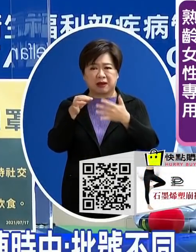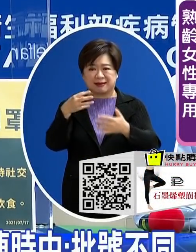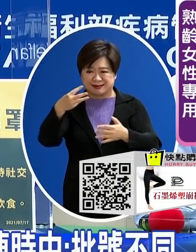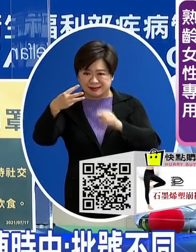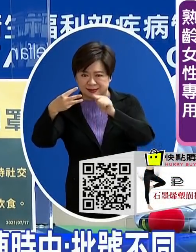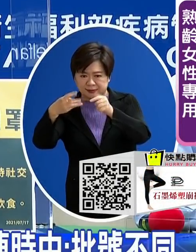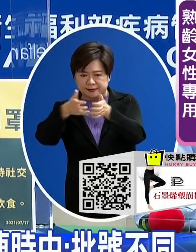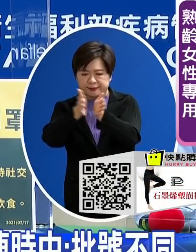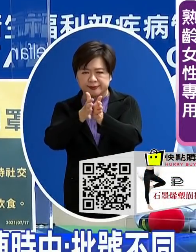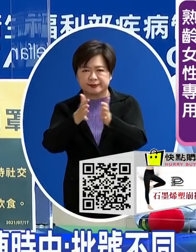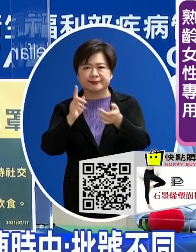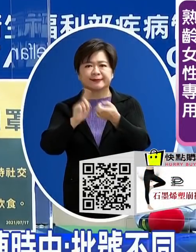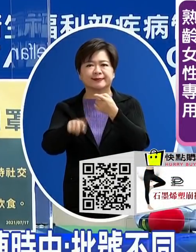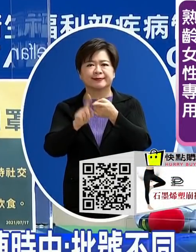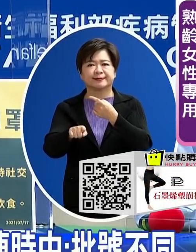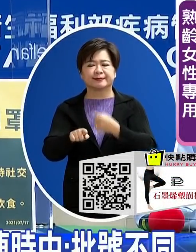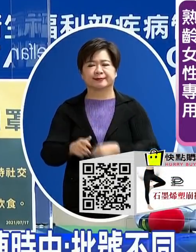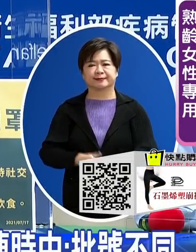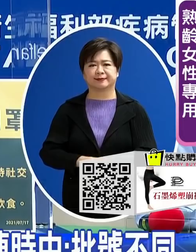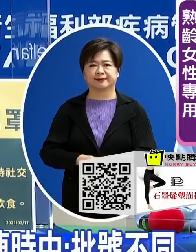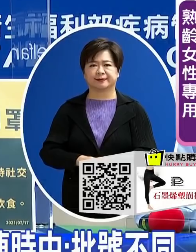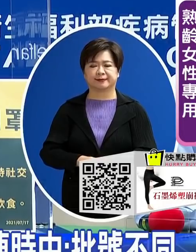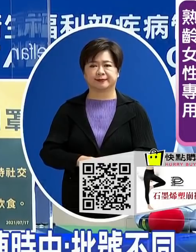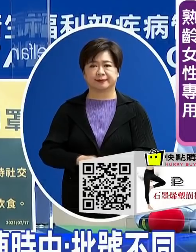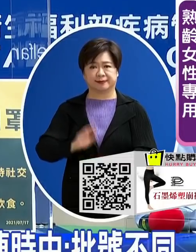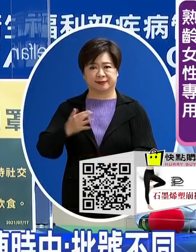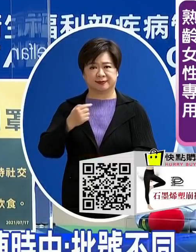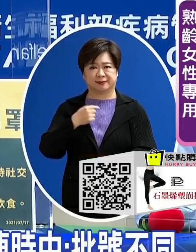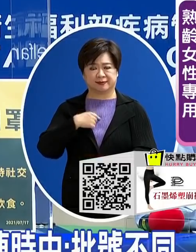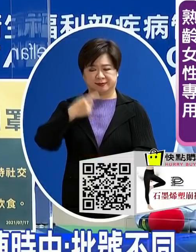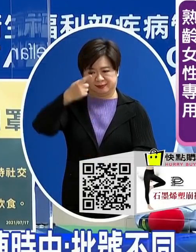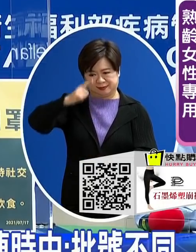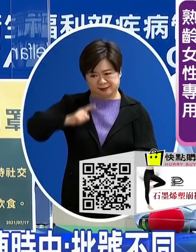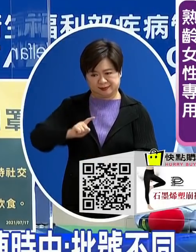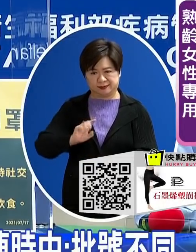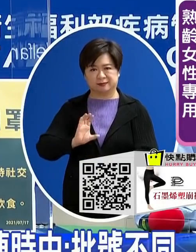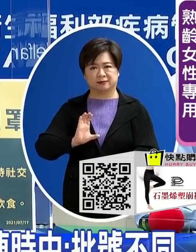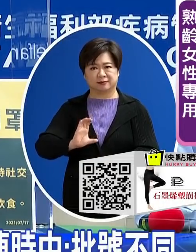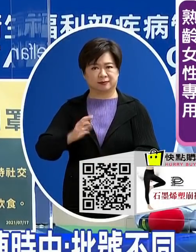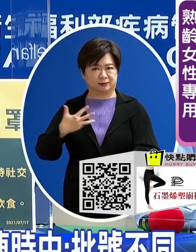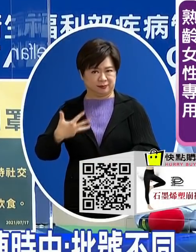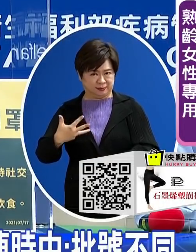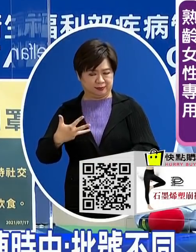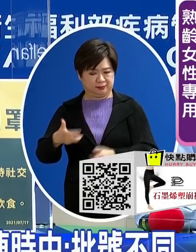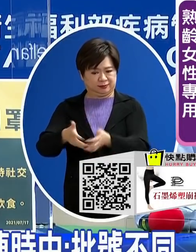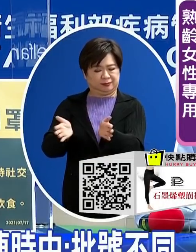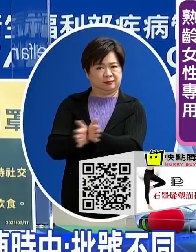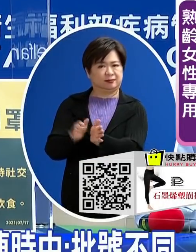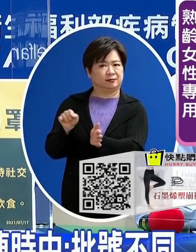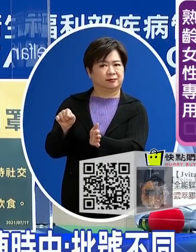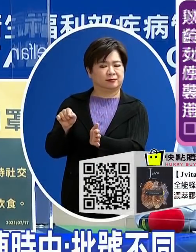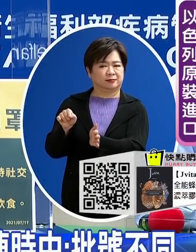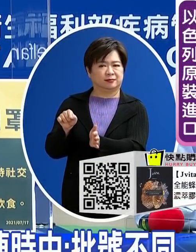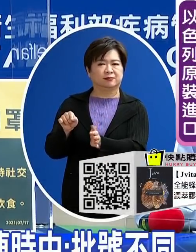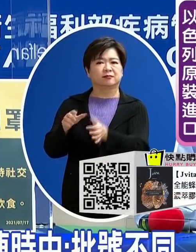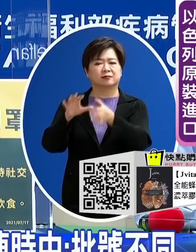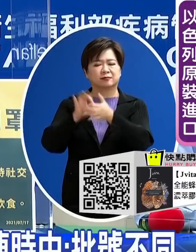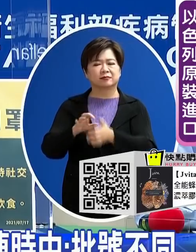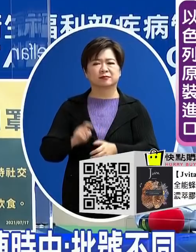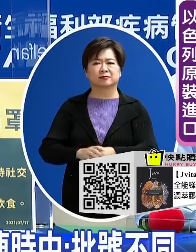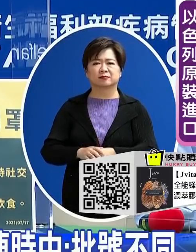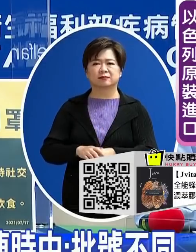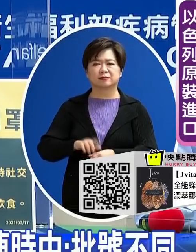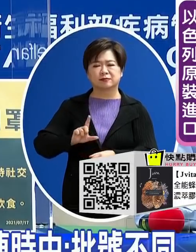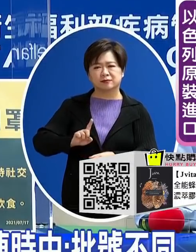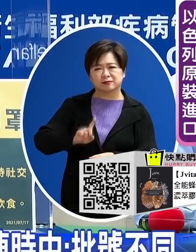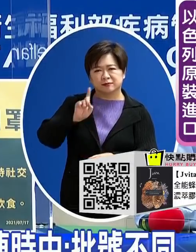题，好，那但是我们用的是第98批，好，那我们也要求哈9、6、9、7、9、8